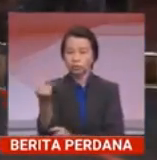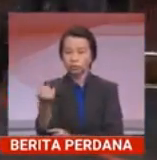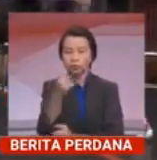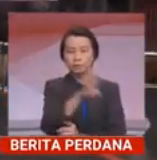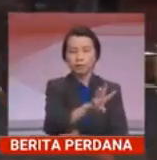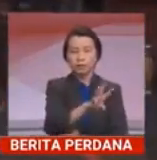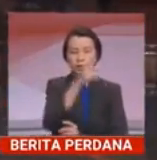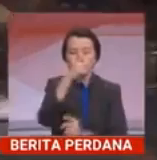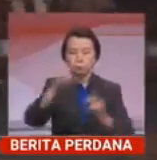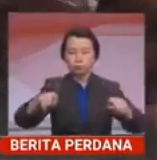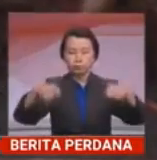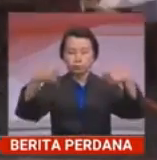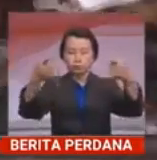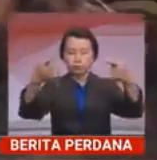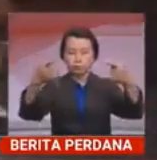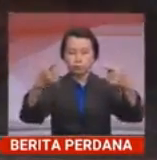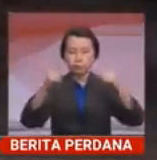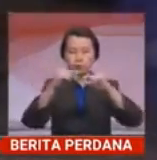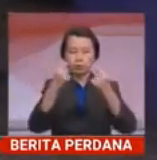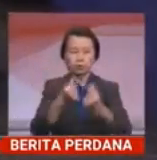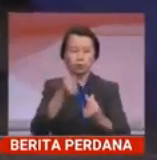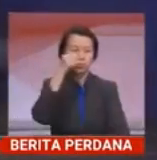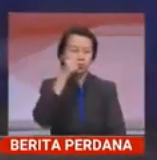11-4 untuk final kategori wanita.